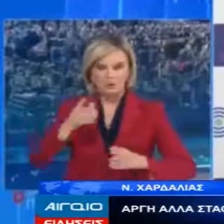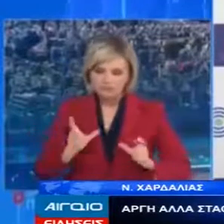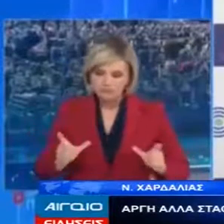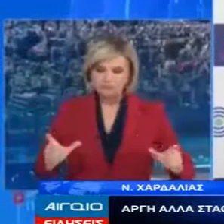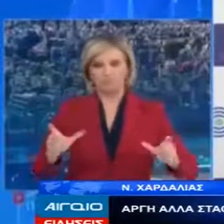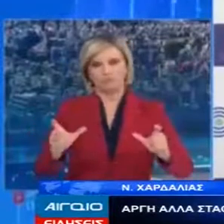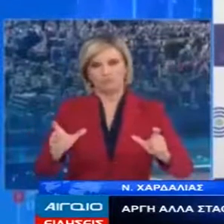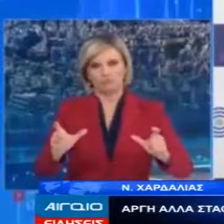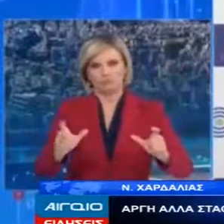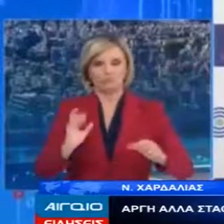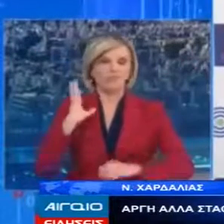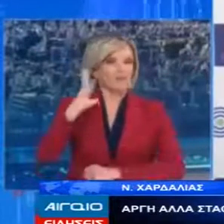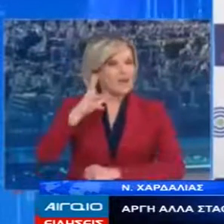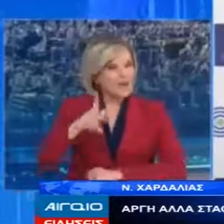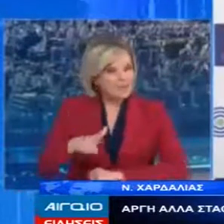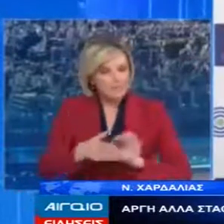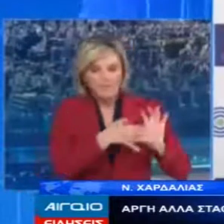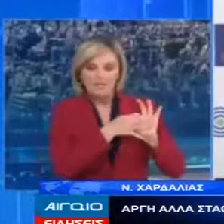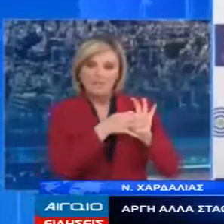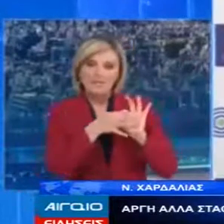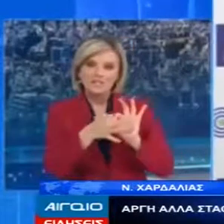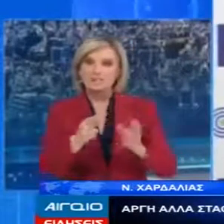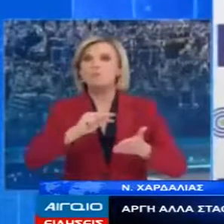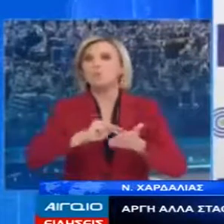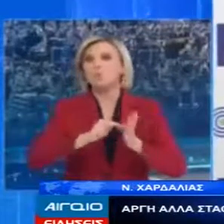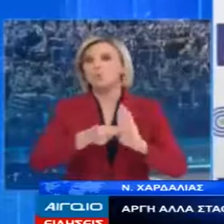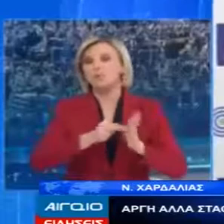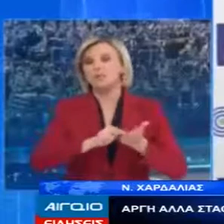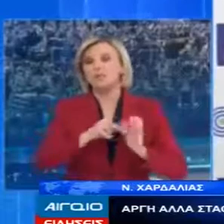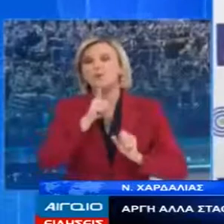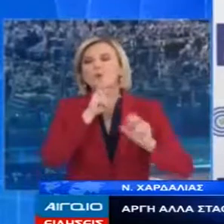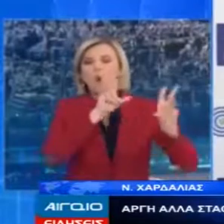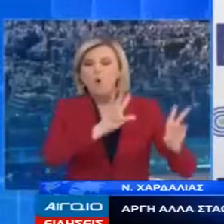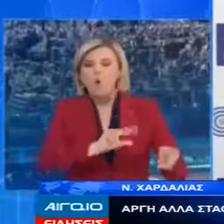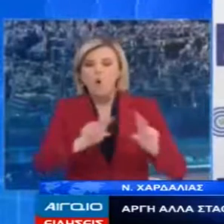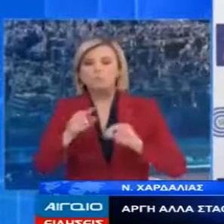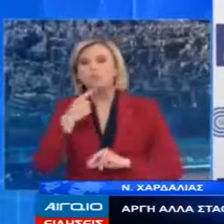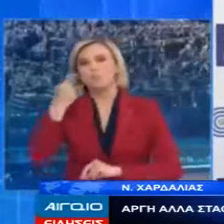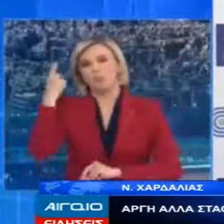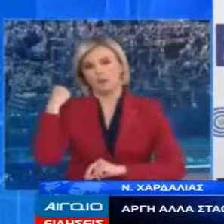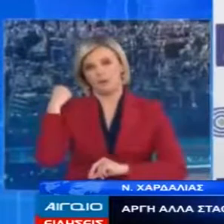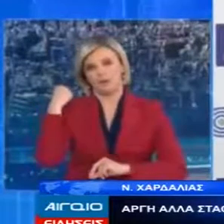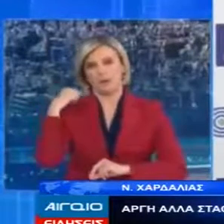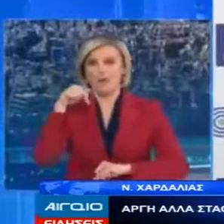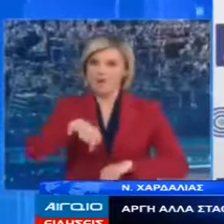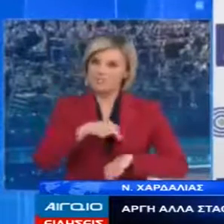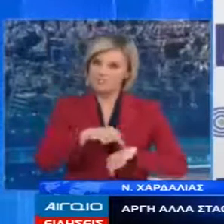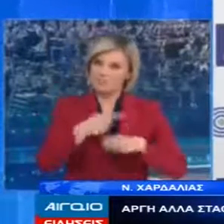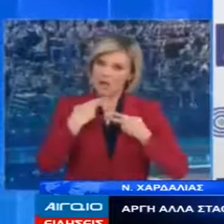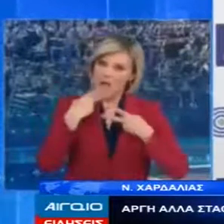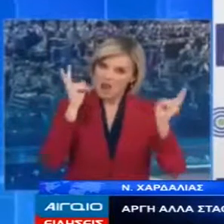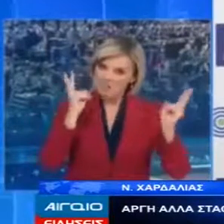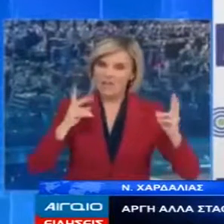Στη νέα αυτή καθημερινότητα πρέπει να συνεχίσουμε να είμαστε ιδιαίτερα προσεκτικοί. Γιατί μπορεί πλέον να μην ισχύουν, για παράδειγμα, περιορισμοί στην